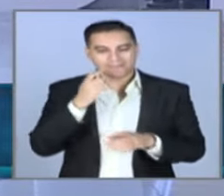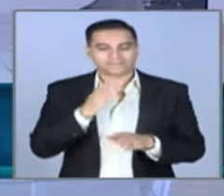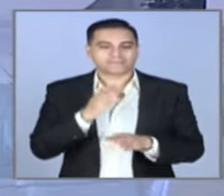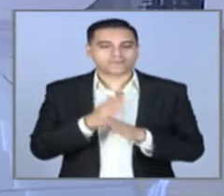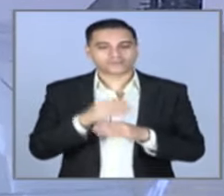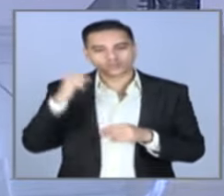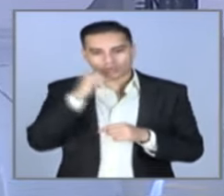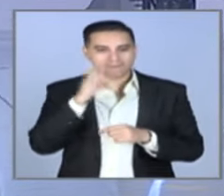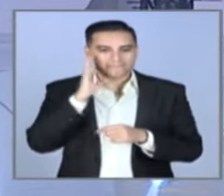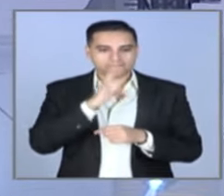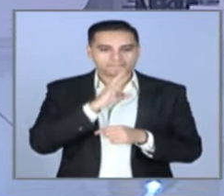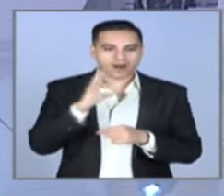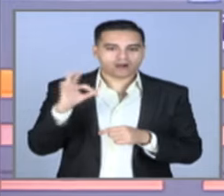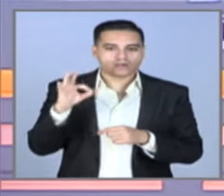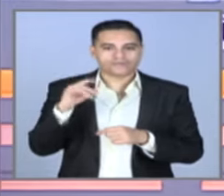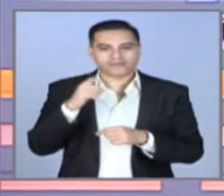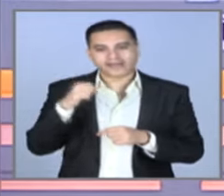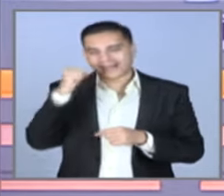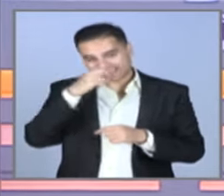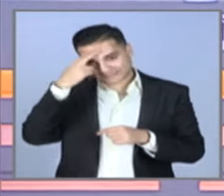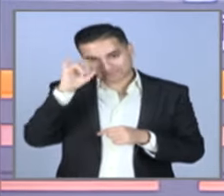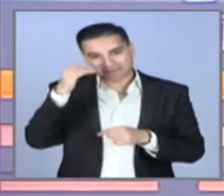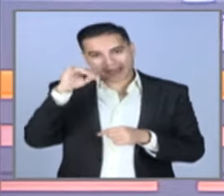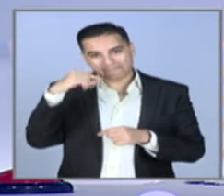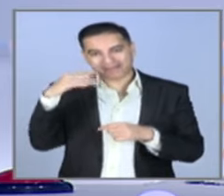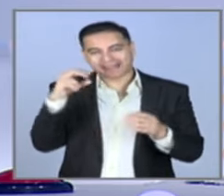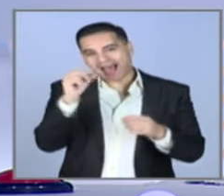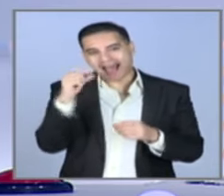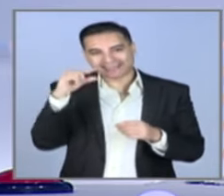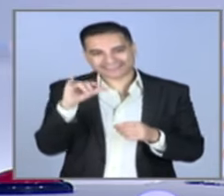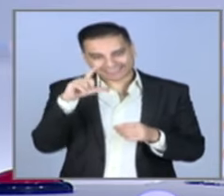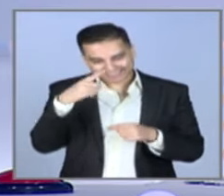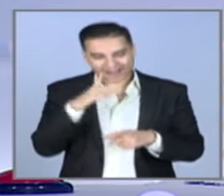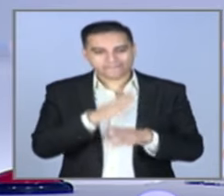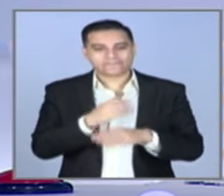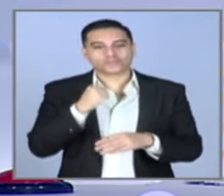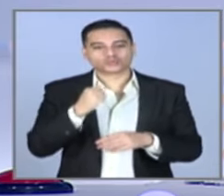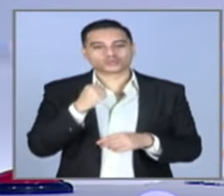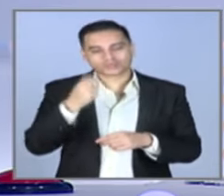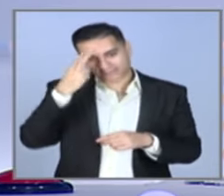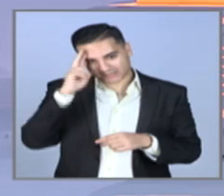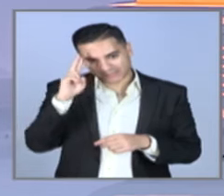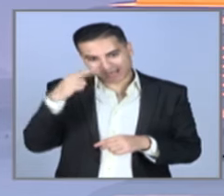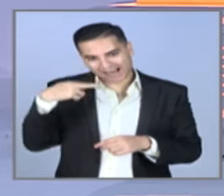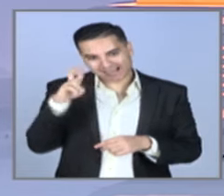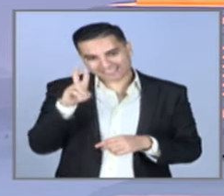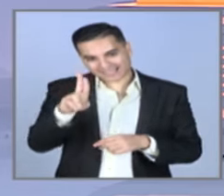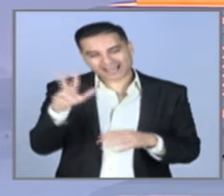الأغنية دي مين اللي غناها بقى؟ محمد أنديل. برافو عليك. والفيلم من بطولة عايزة